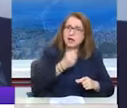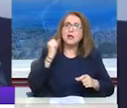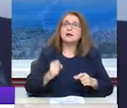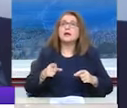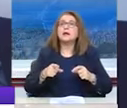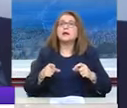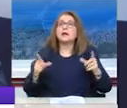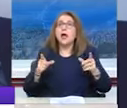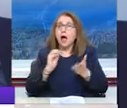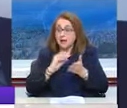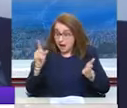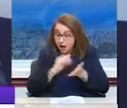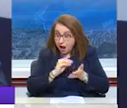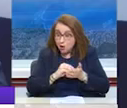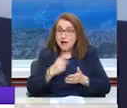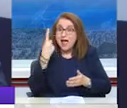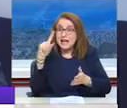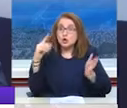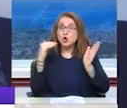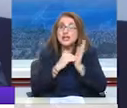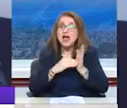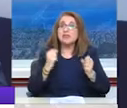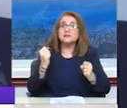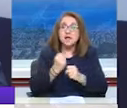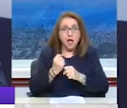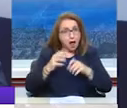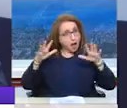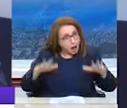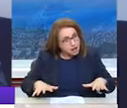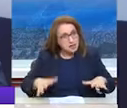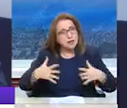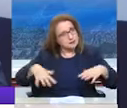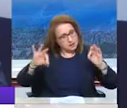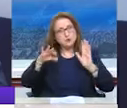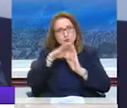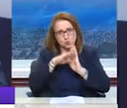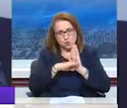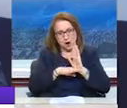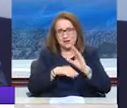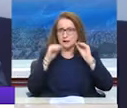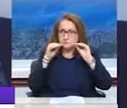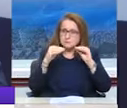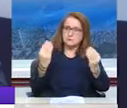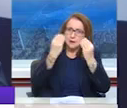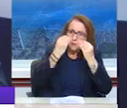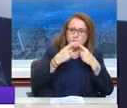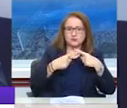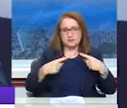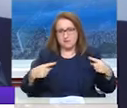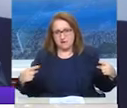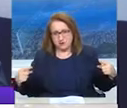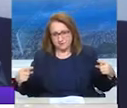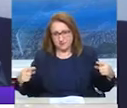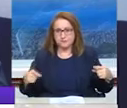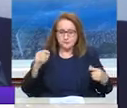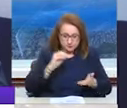που θα αφορούν περίπου 100.000 ανέργους. Επίσης από σήμερα, στο πλαίσιο της ψηφιακής μετάβασης του οργανισμού του